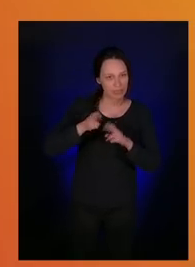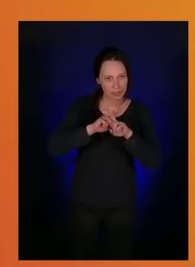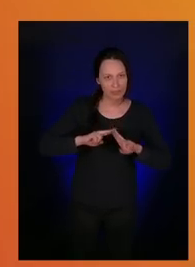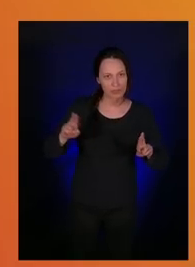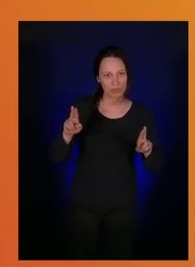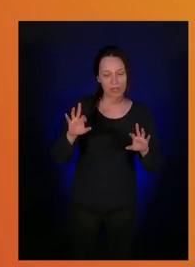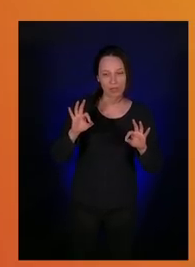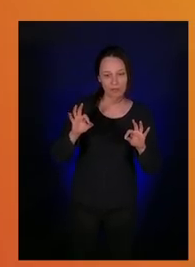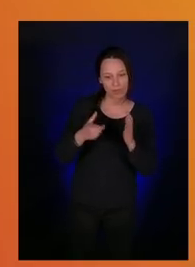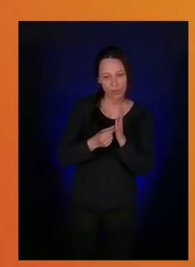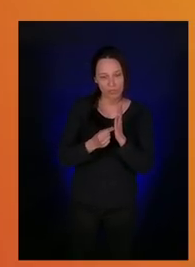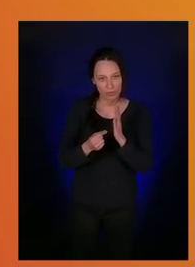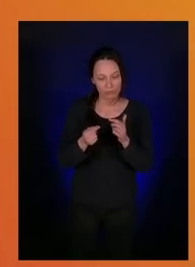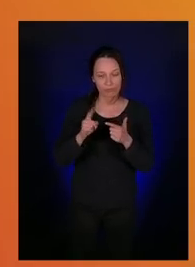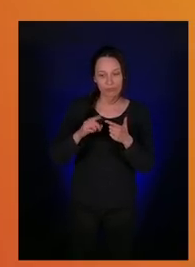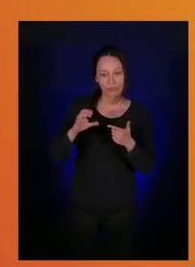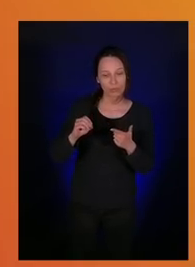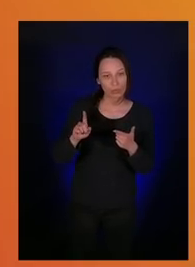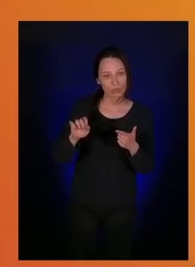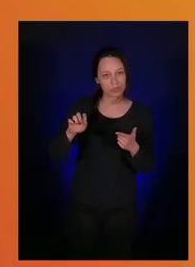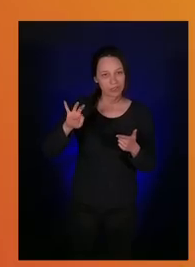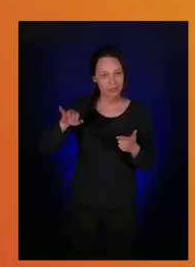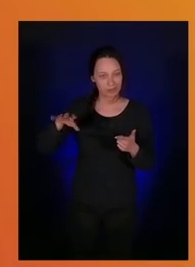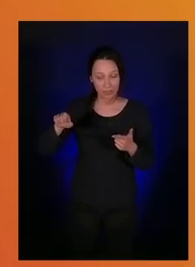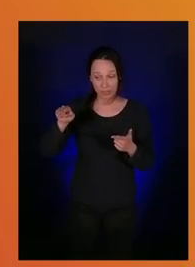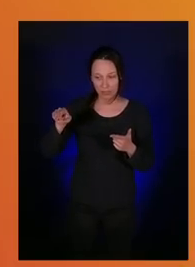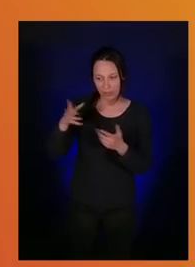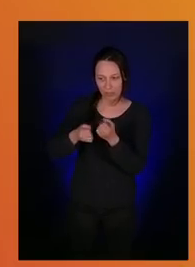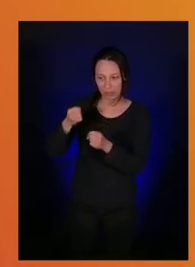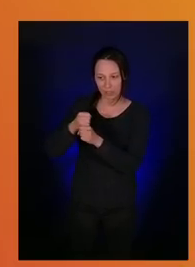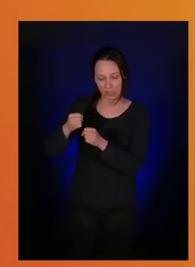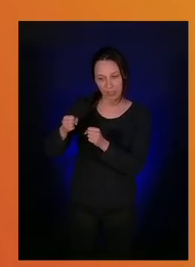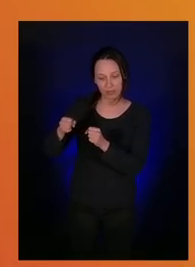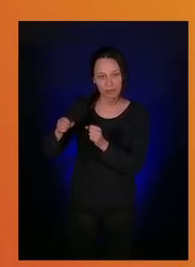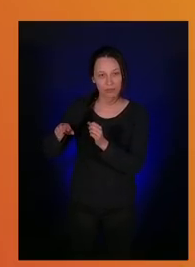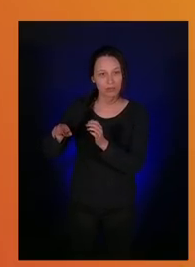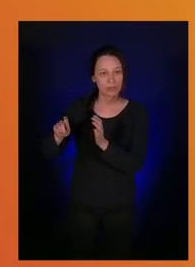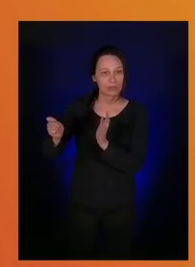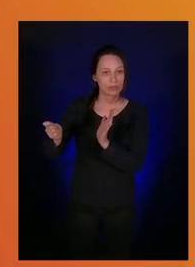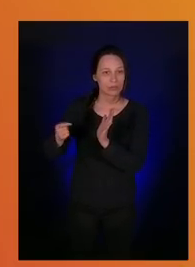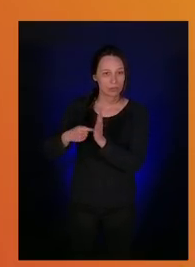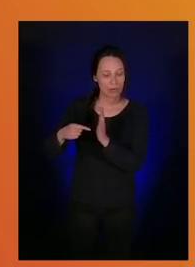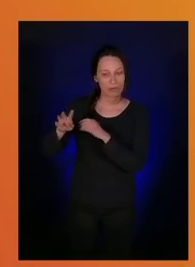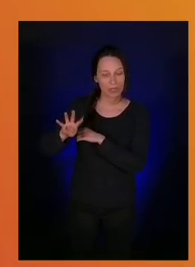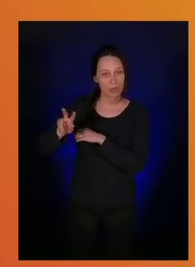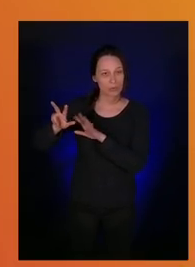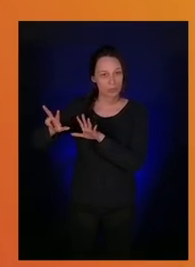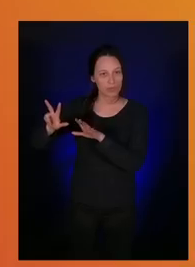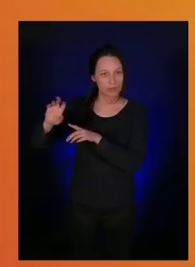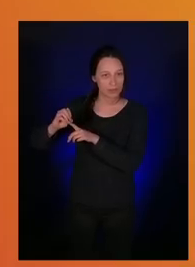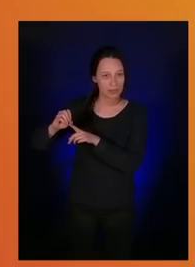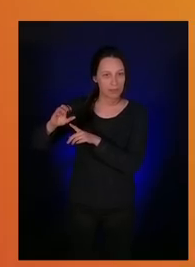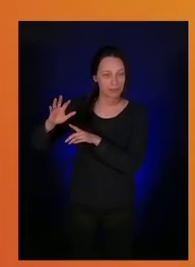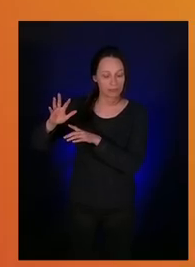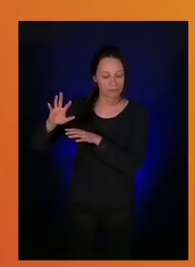le COGETIS, mis en place lors du 48e congrès et administré par une commission élue par le Congrès confédéral. Le